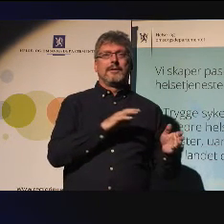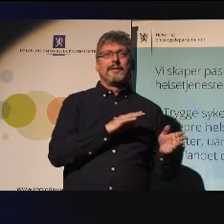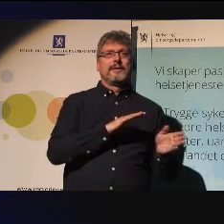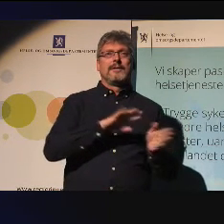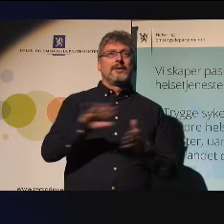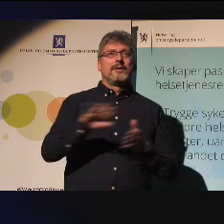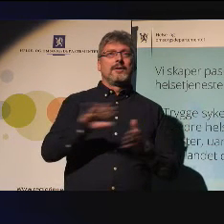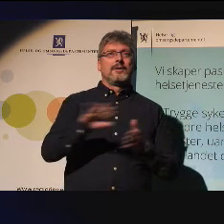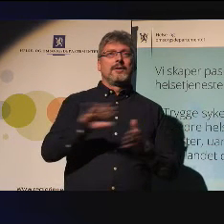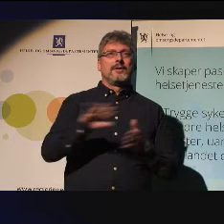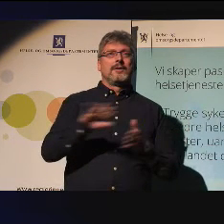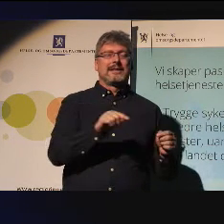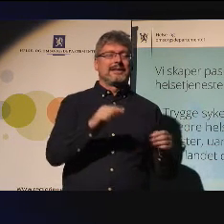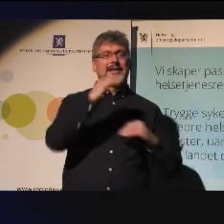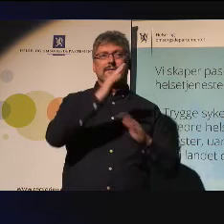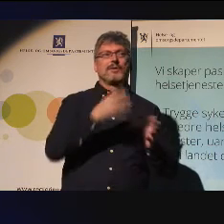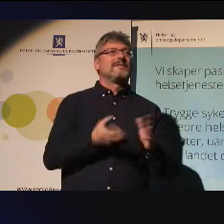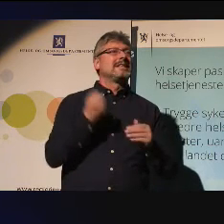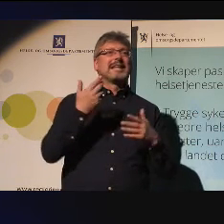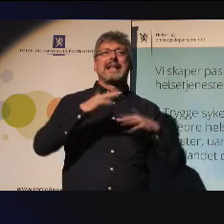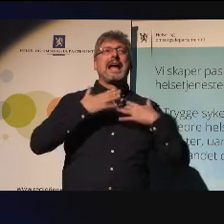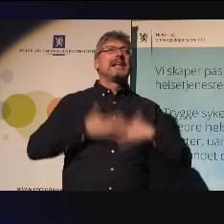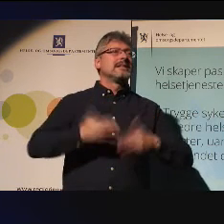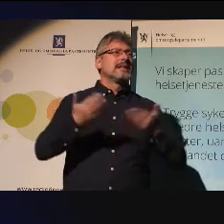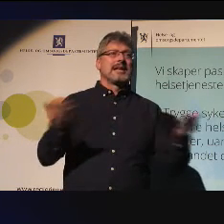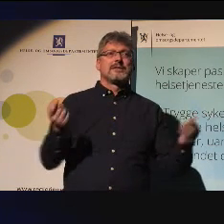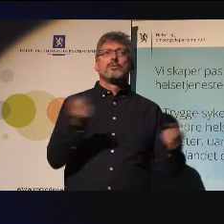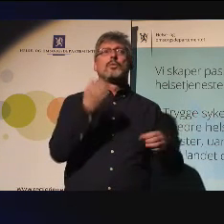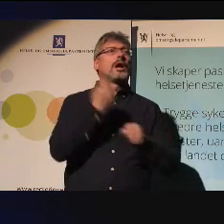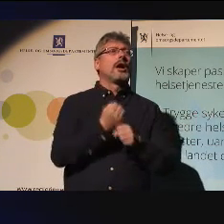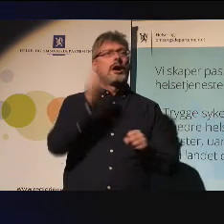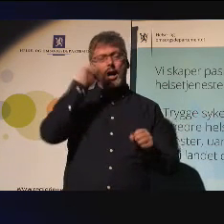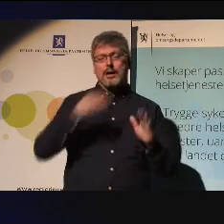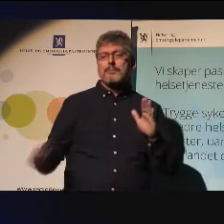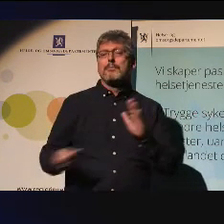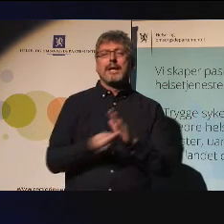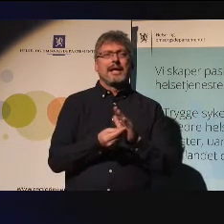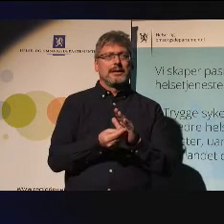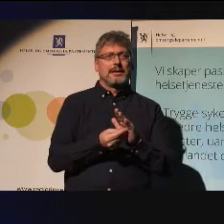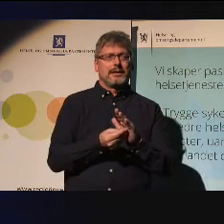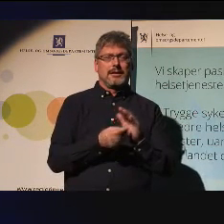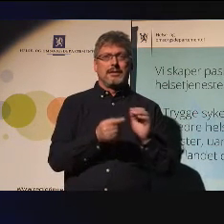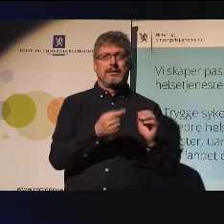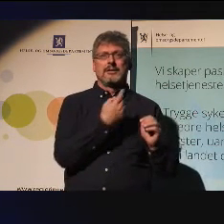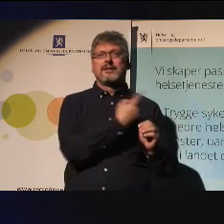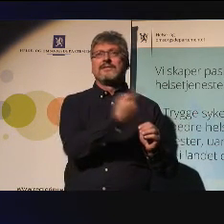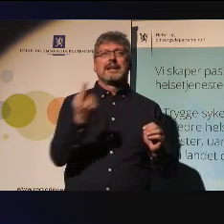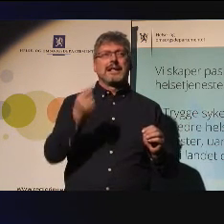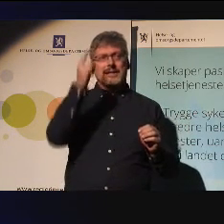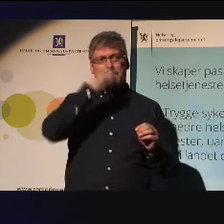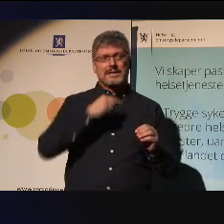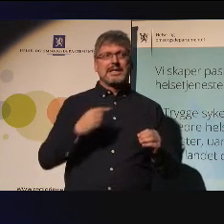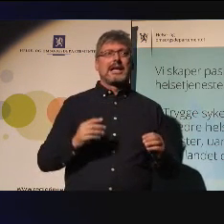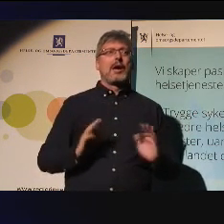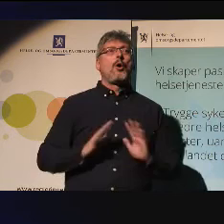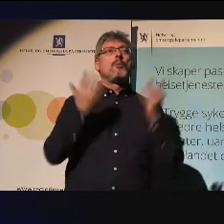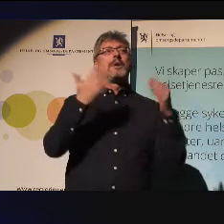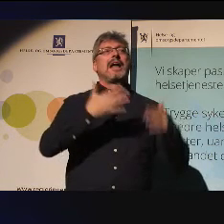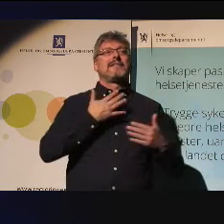da finnes det ikke en helsetjeneste i denne verden som noen gang kan bidra til at enkeltmennesker opplever